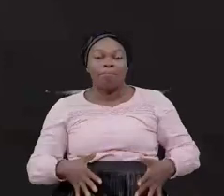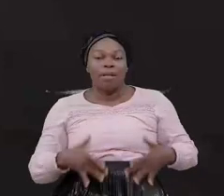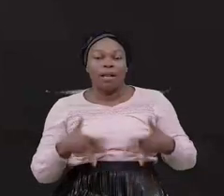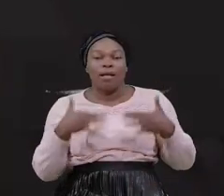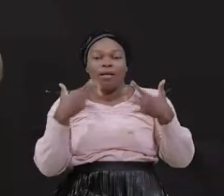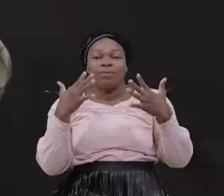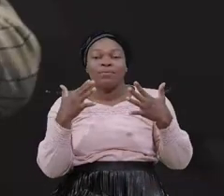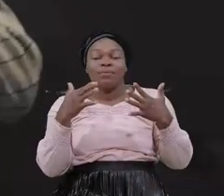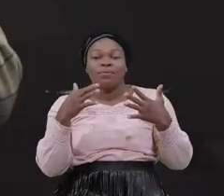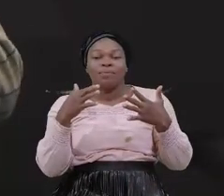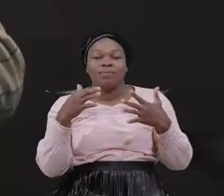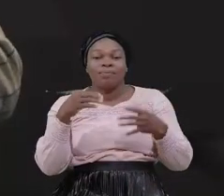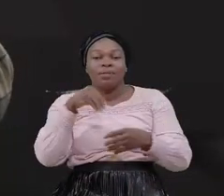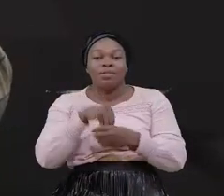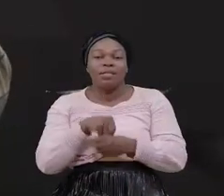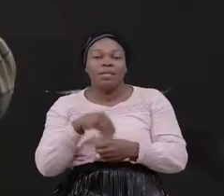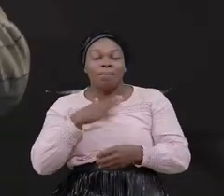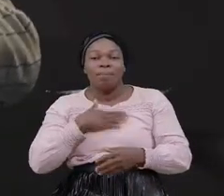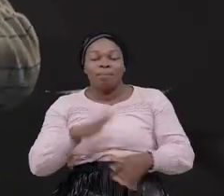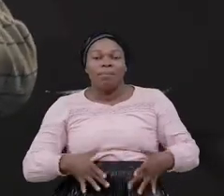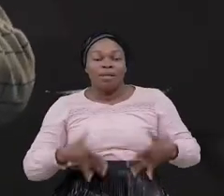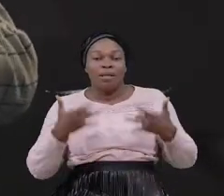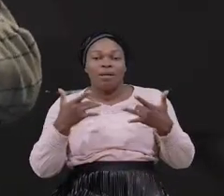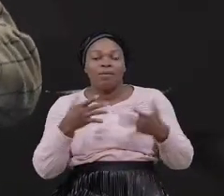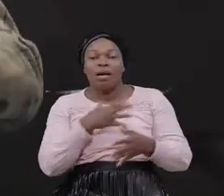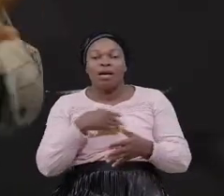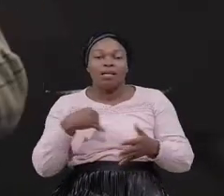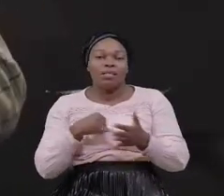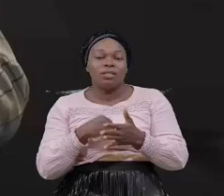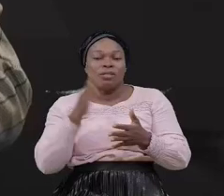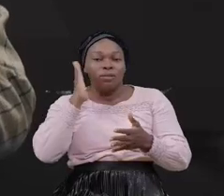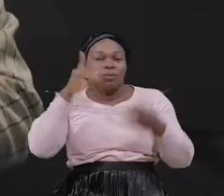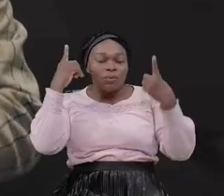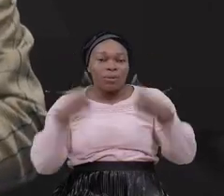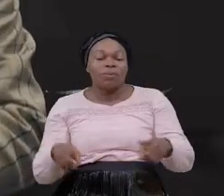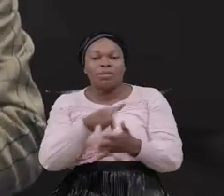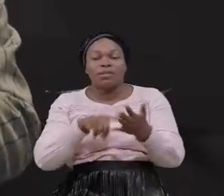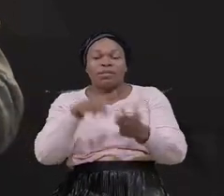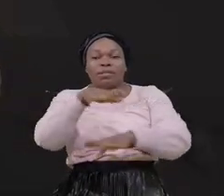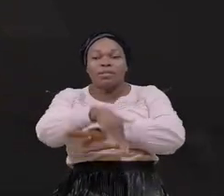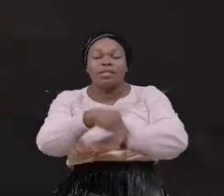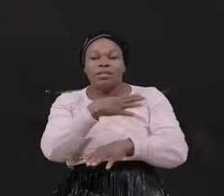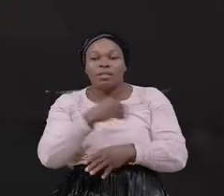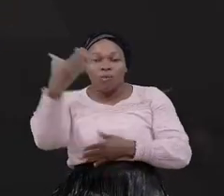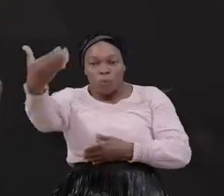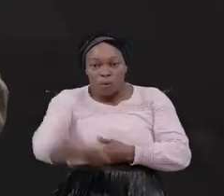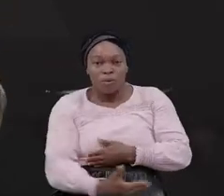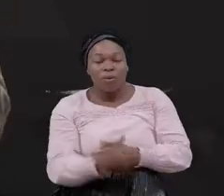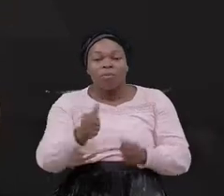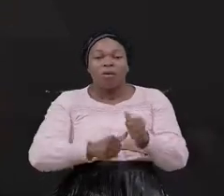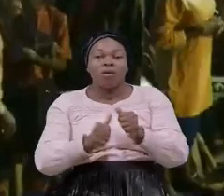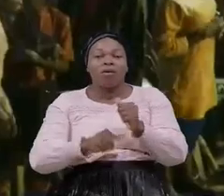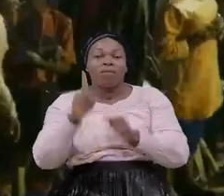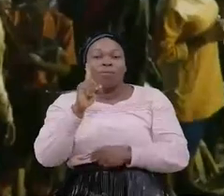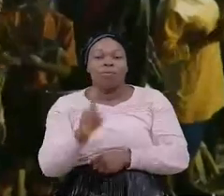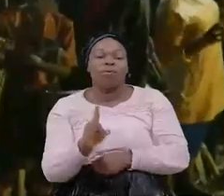Là, dans votre vie, cela va se produire ce soir. Vous êtes tous les bienvenus à l'arène de miracles ce